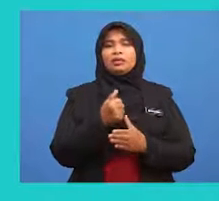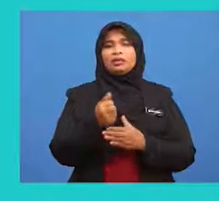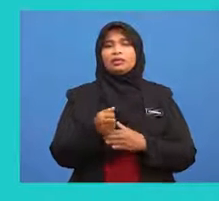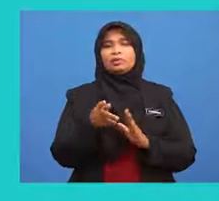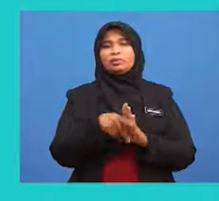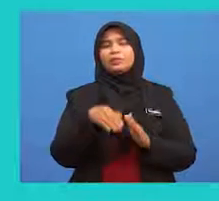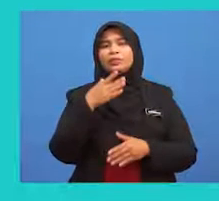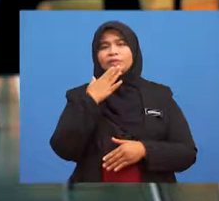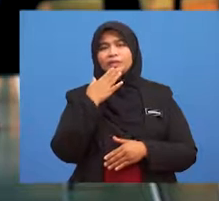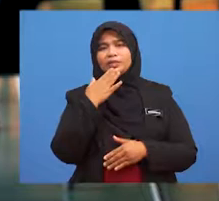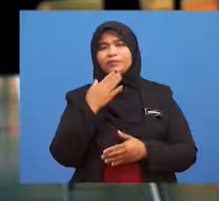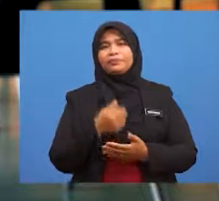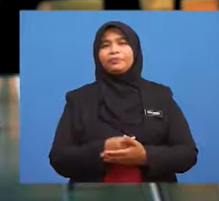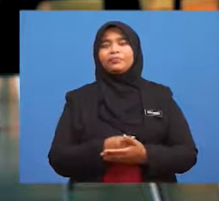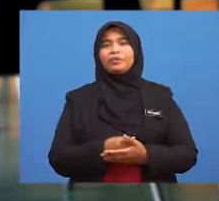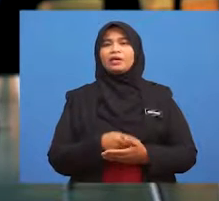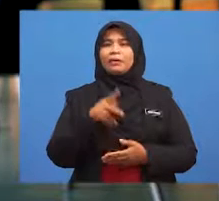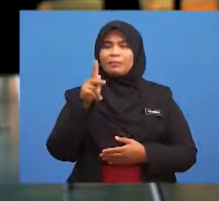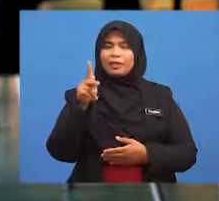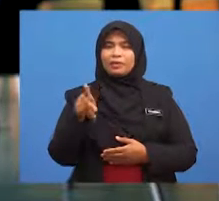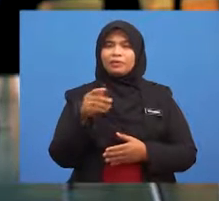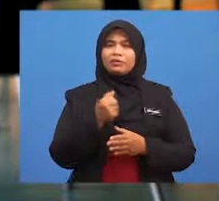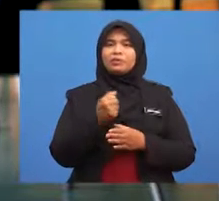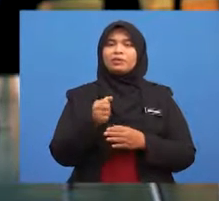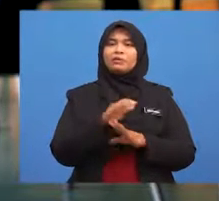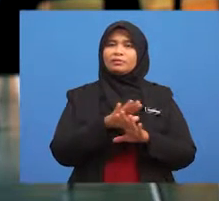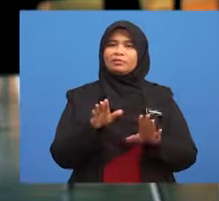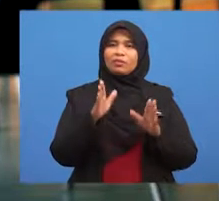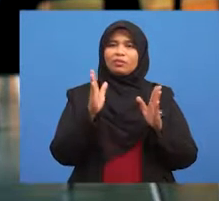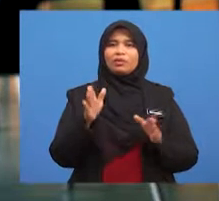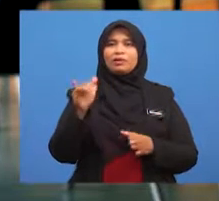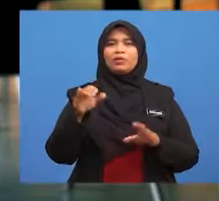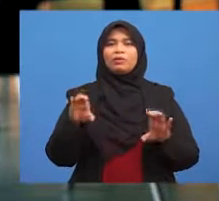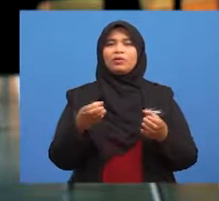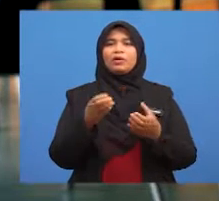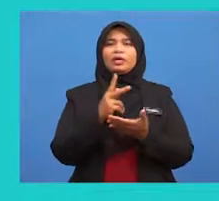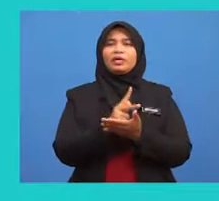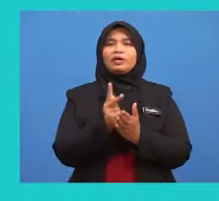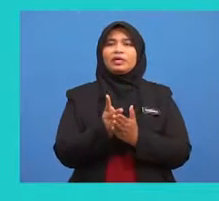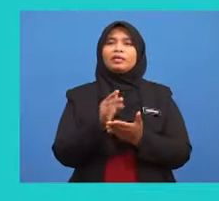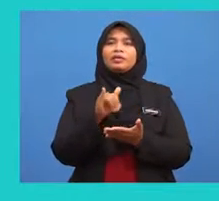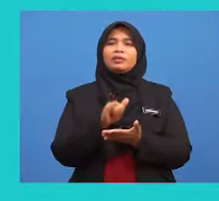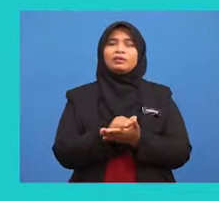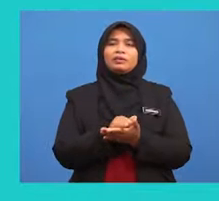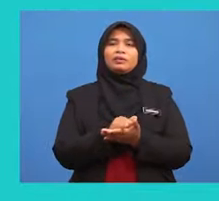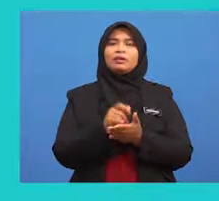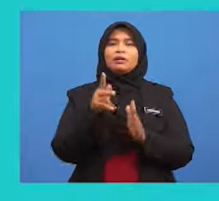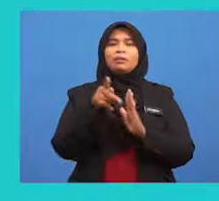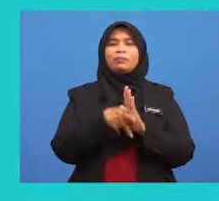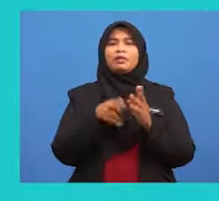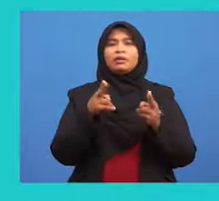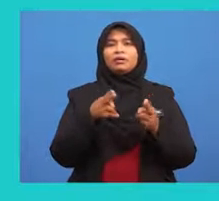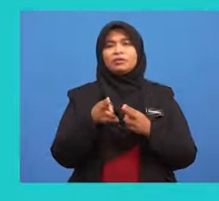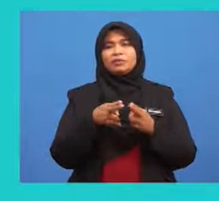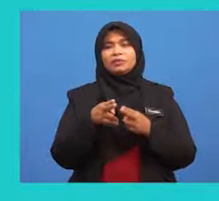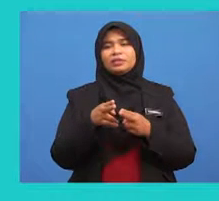pewarna. Perlu tak orang yang membuat kek tersebut? Siapa? Pengusaha kedai kek